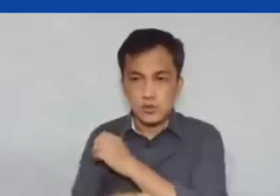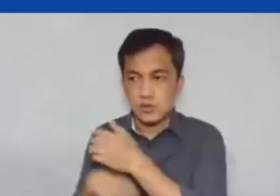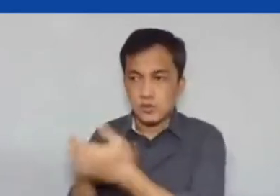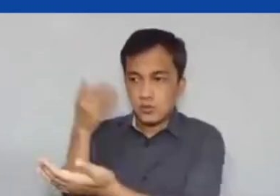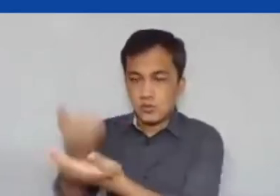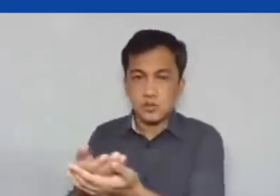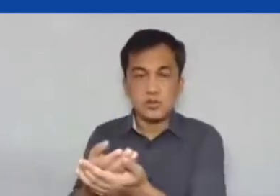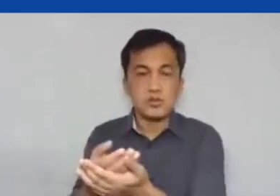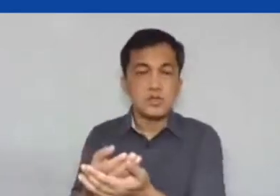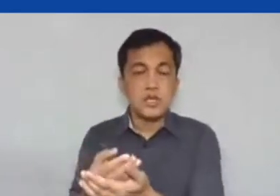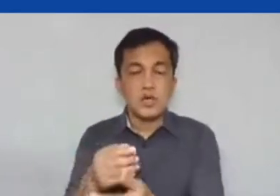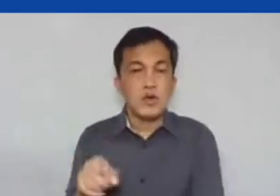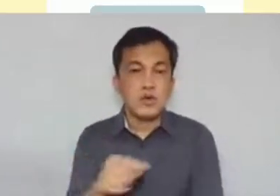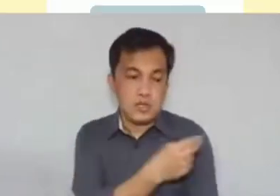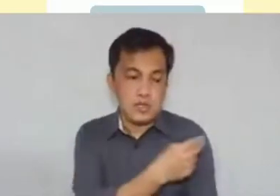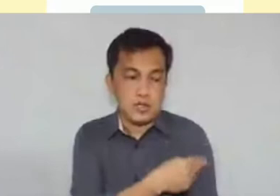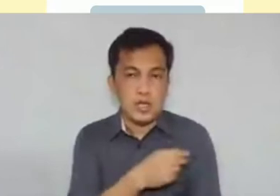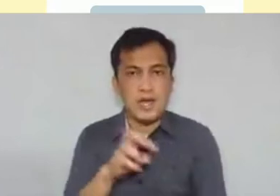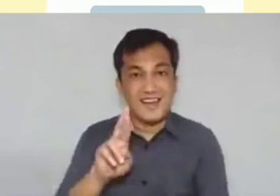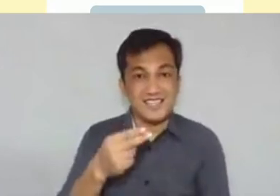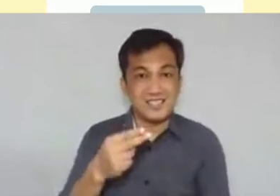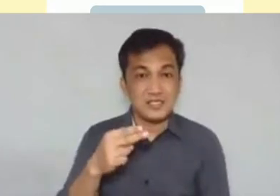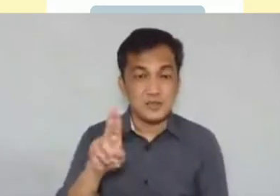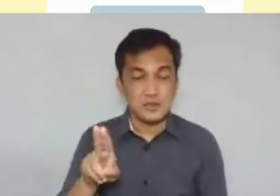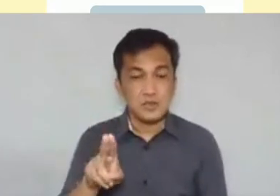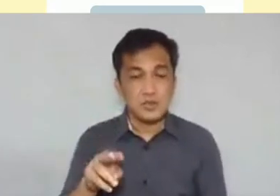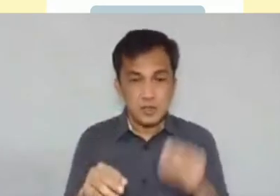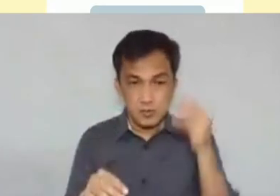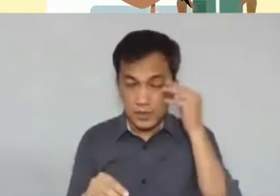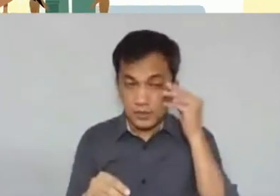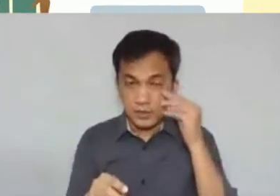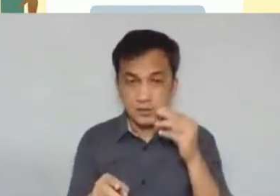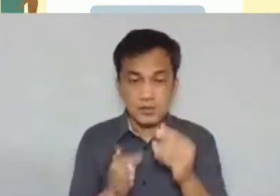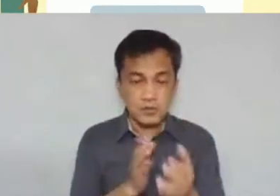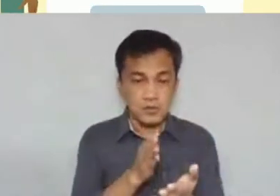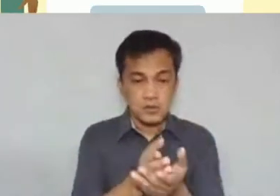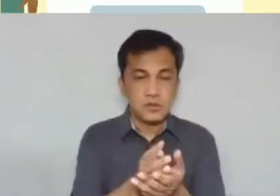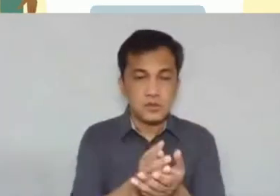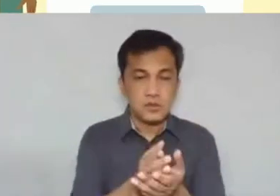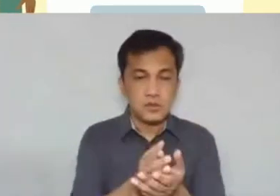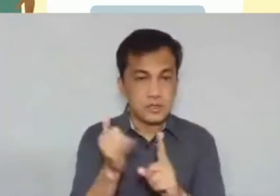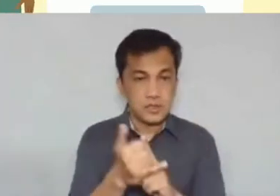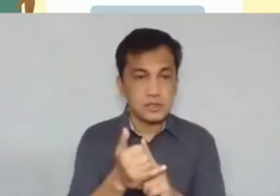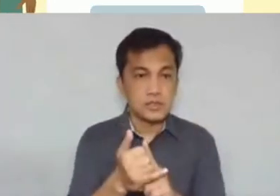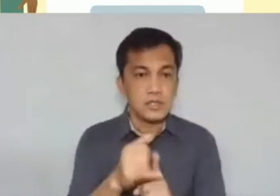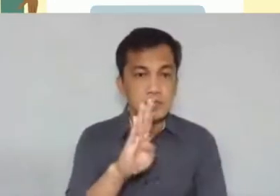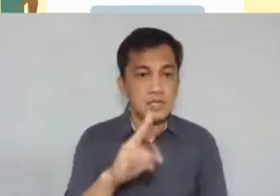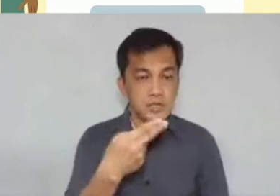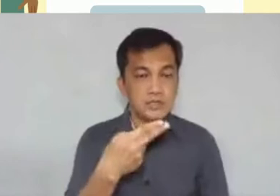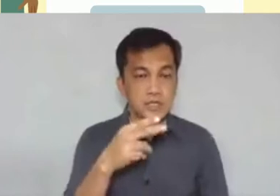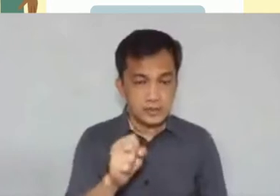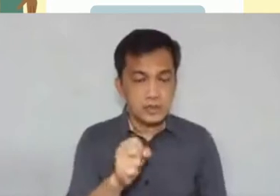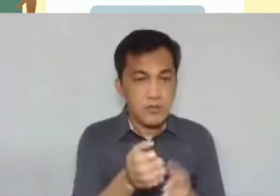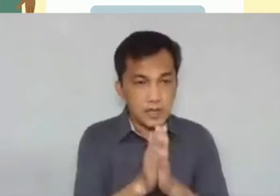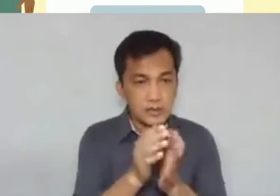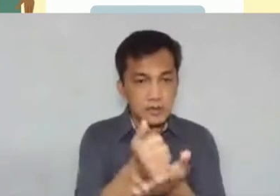Rural Health Unit o RHU. Nagtungo si Mario sa kanilang barangay health station o BHS at humingi ng